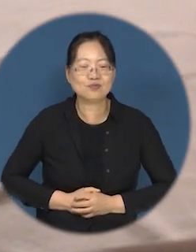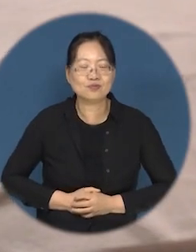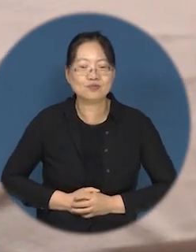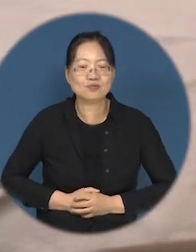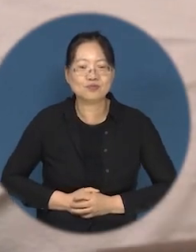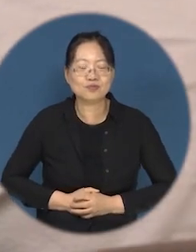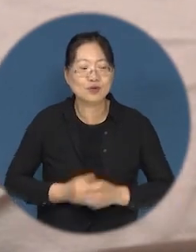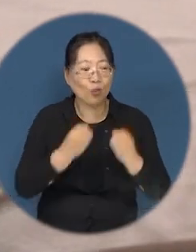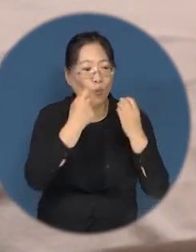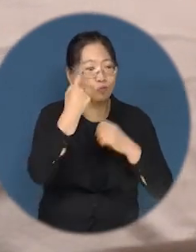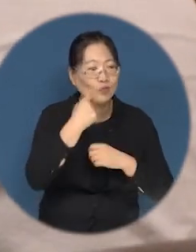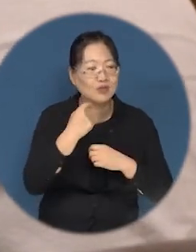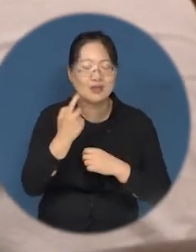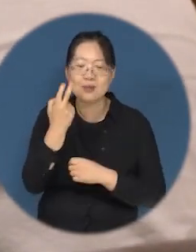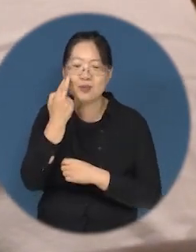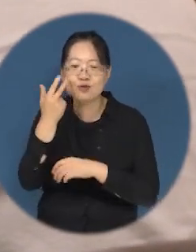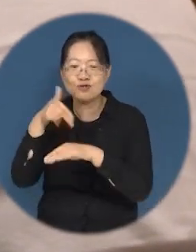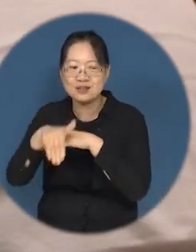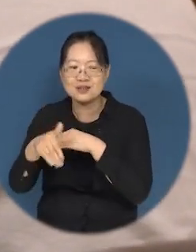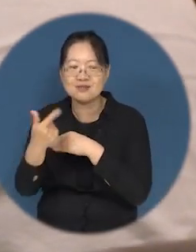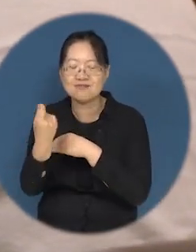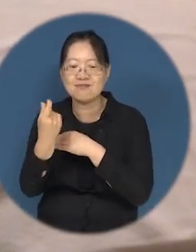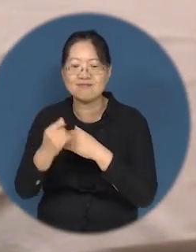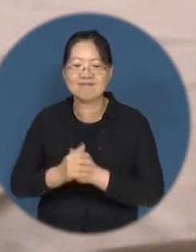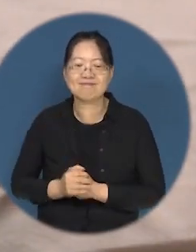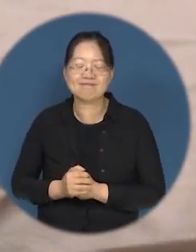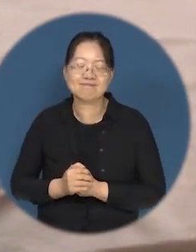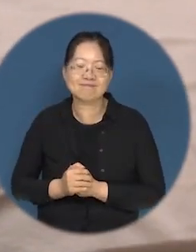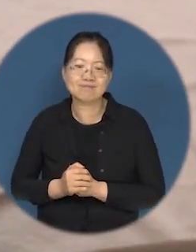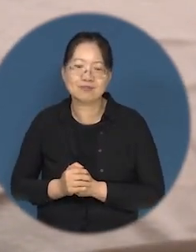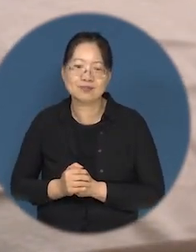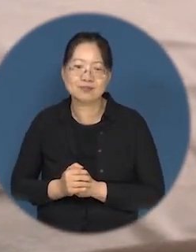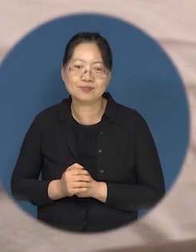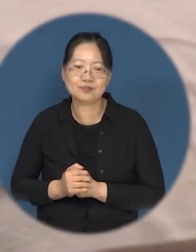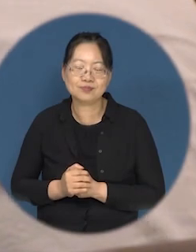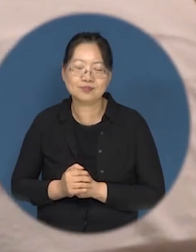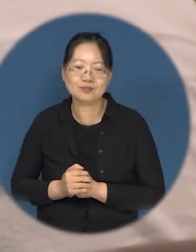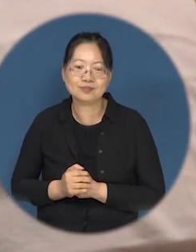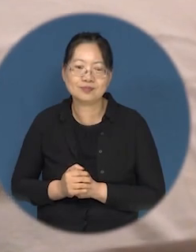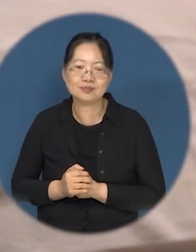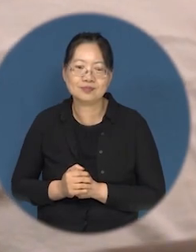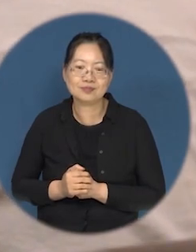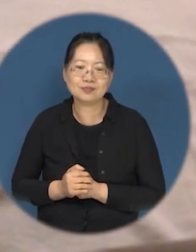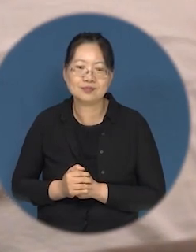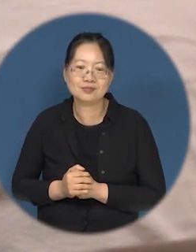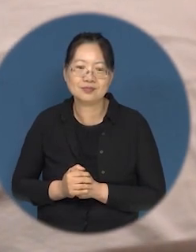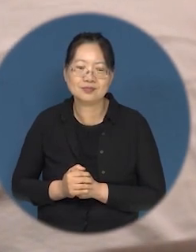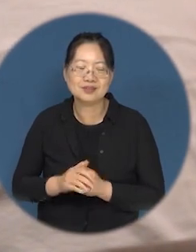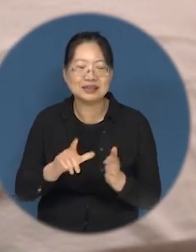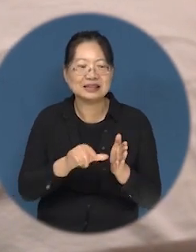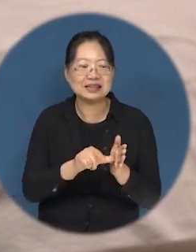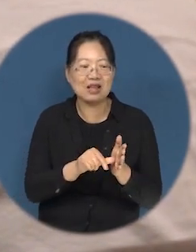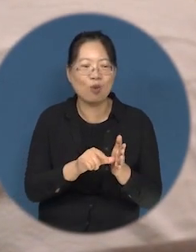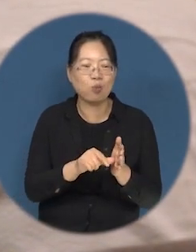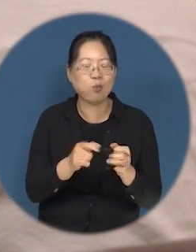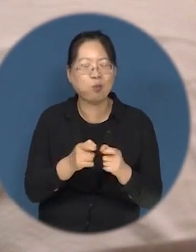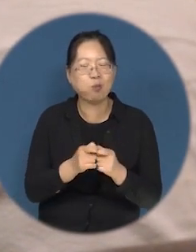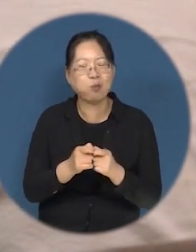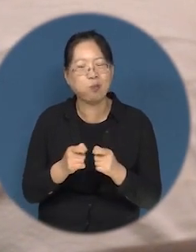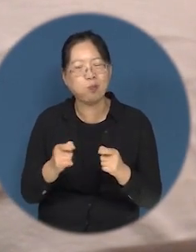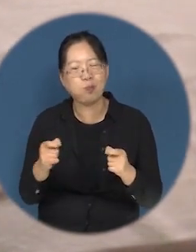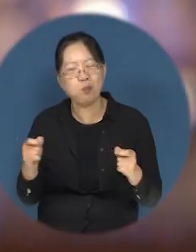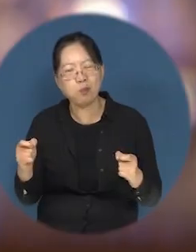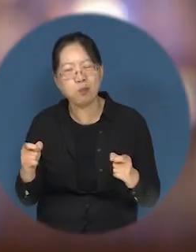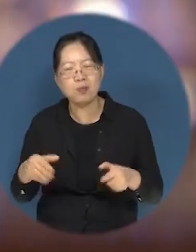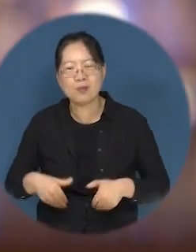그래서 이제 어떻게 보면 이제 약간 미국식이죠. 예. 약간 미국식인데 그쪽을 하려다 보니까 이제 시간이 굉장히 많이 걸리더라고요. 네. 이게